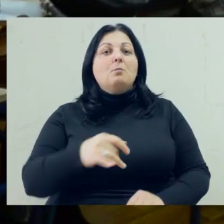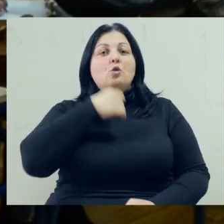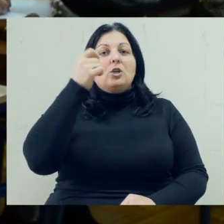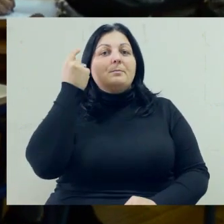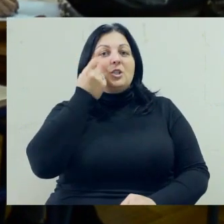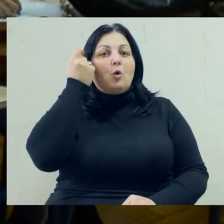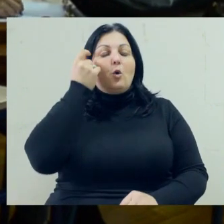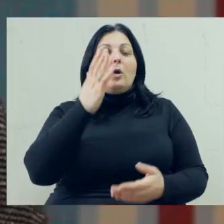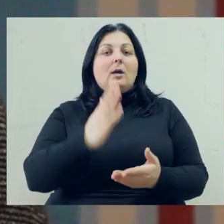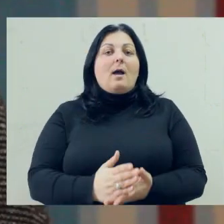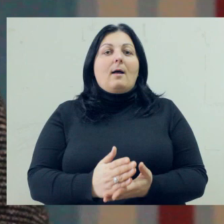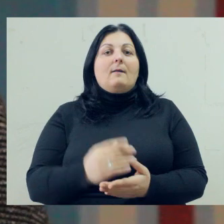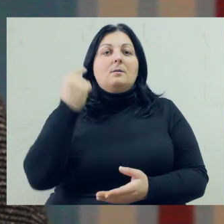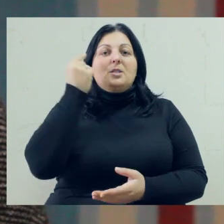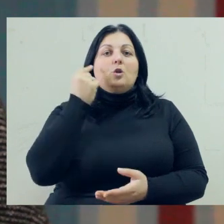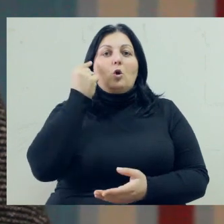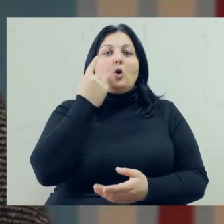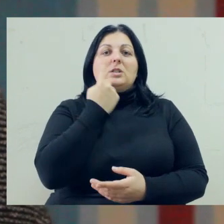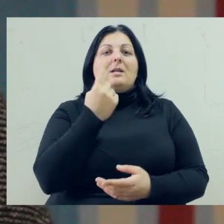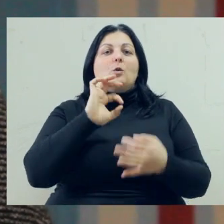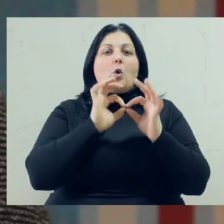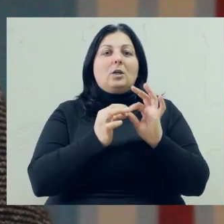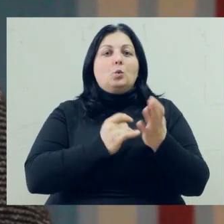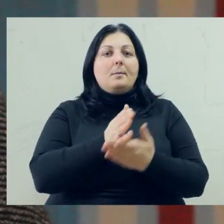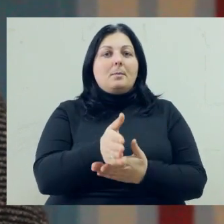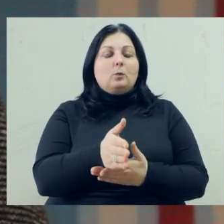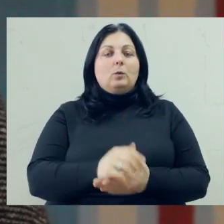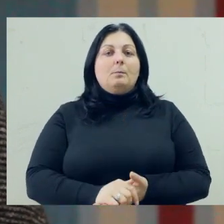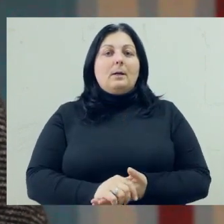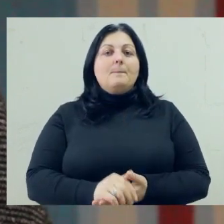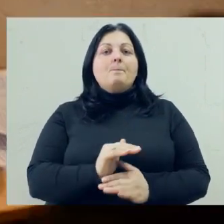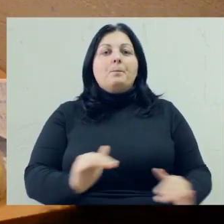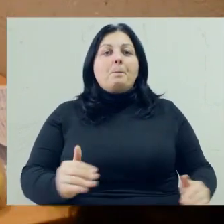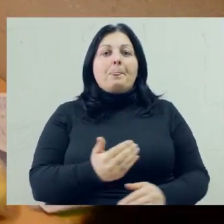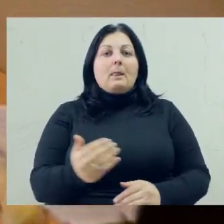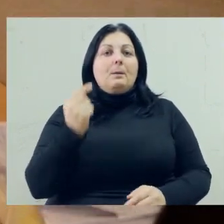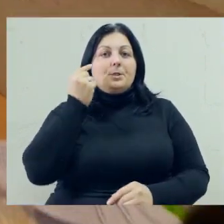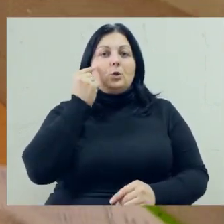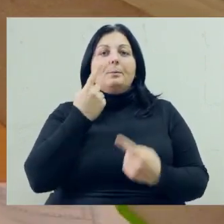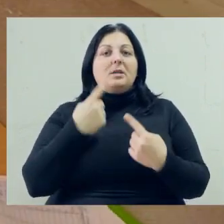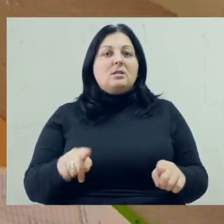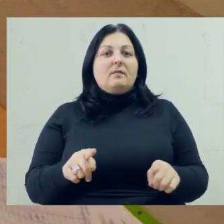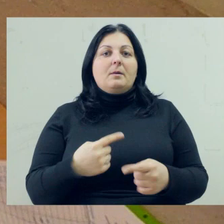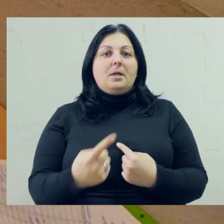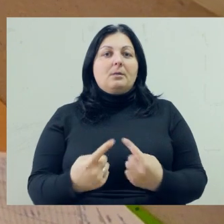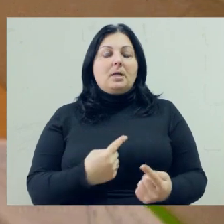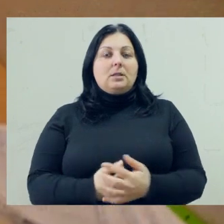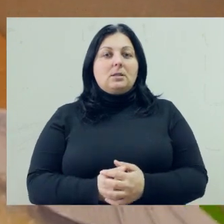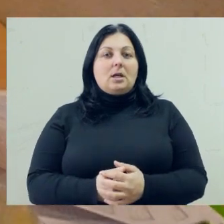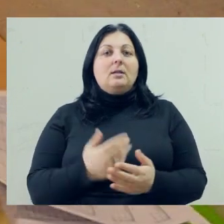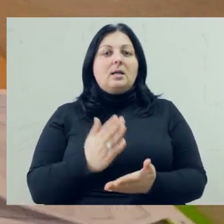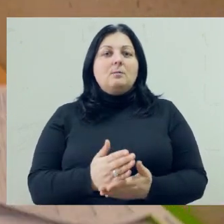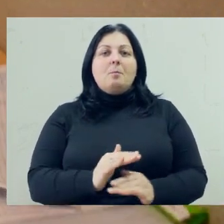Pașul este mozar de psihologie, ca hlavt, psihologii, erti concretul imi martuleba, pașul este psihologie, bican scov de bine, erti